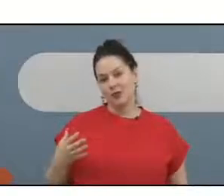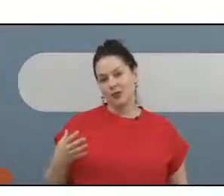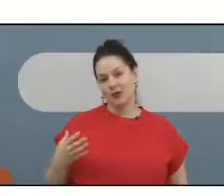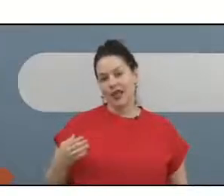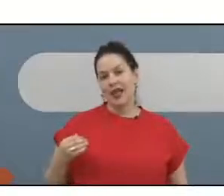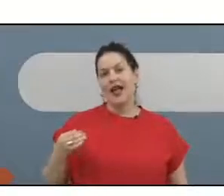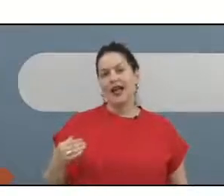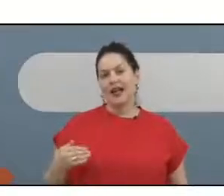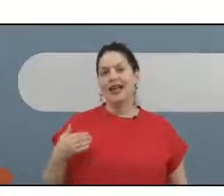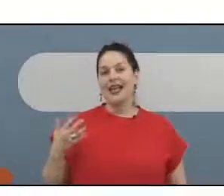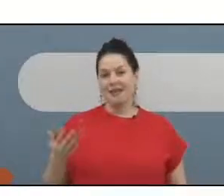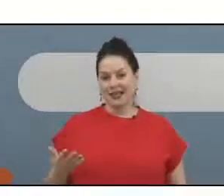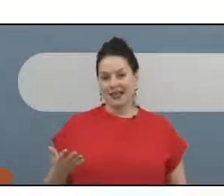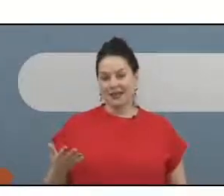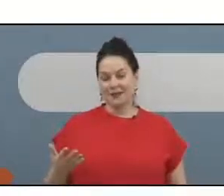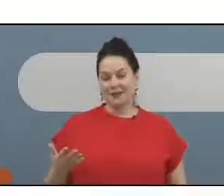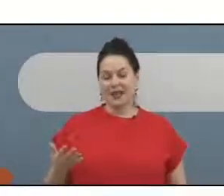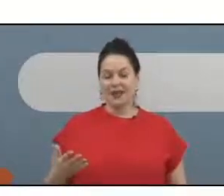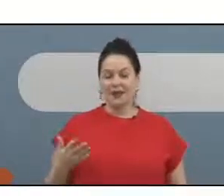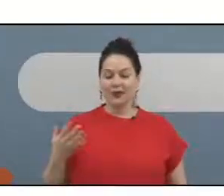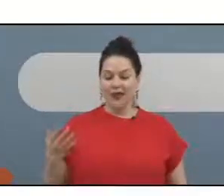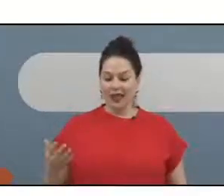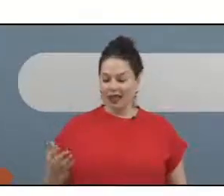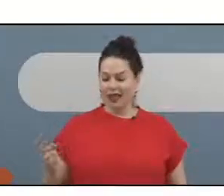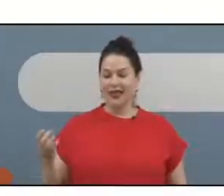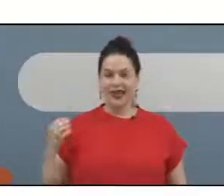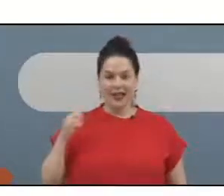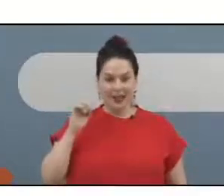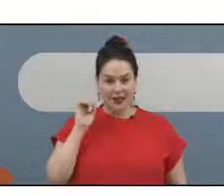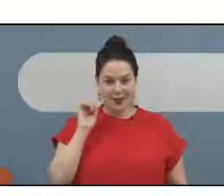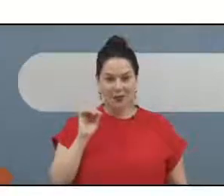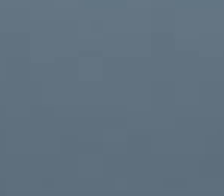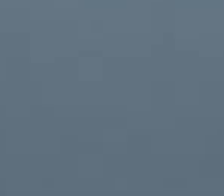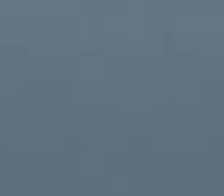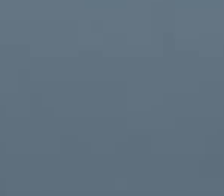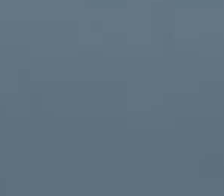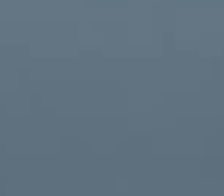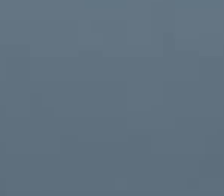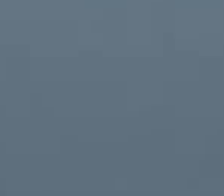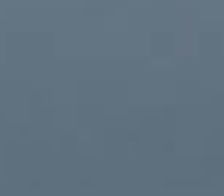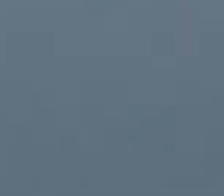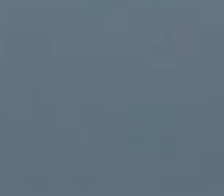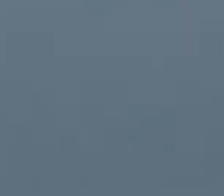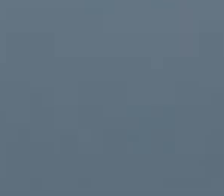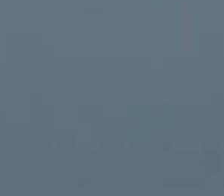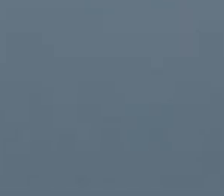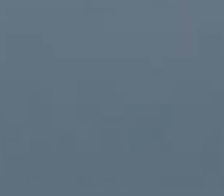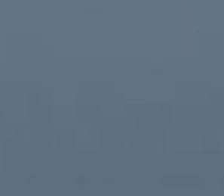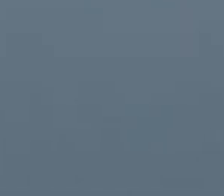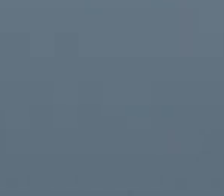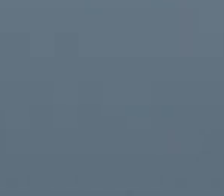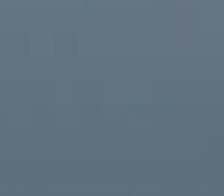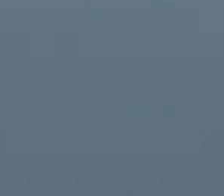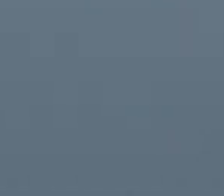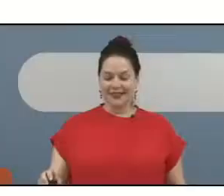רוצה לעוף. אחרי ההפסקה, אנחנו נראה את ה... עוד פעם, נסתכל.